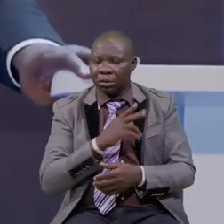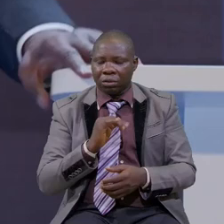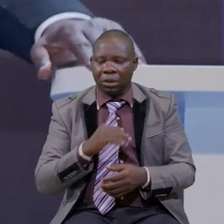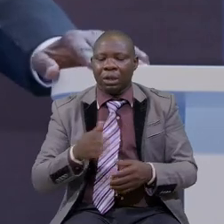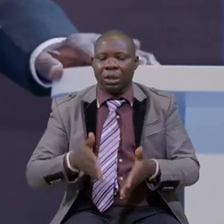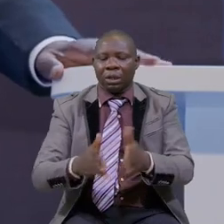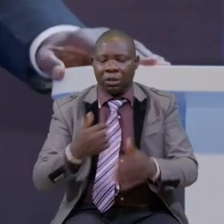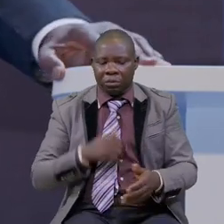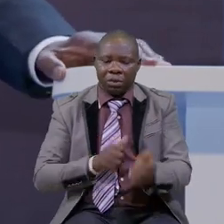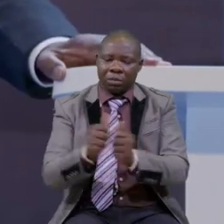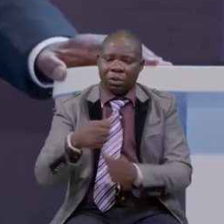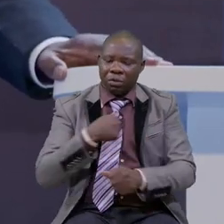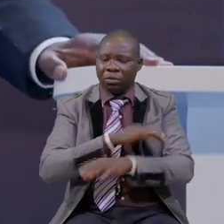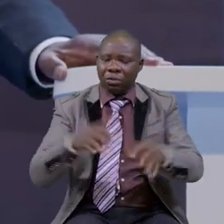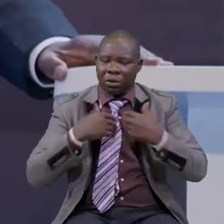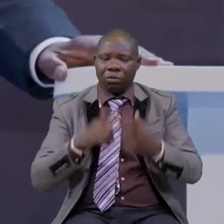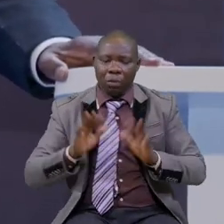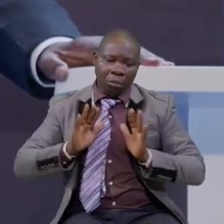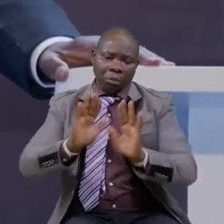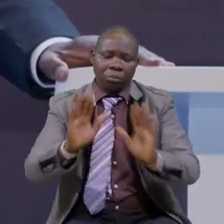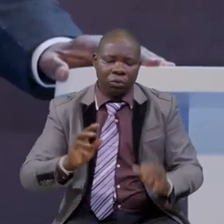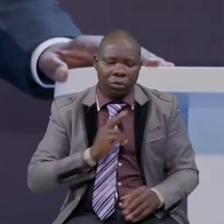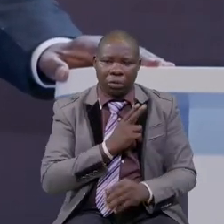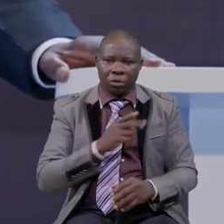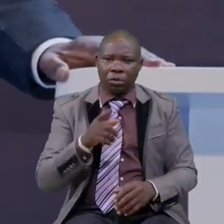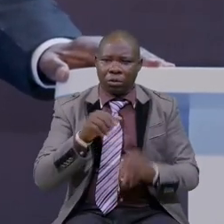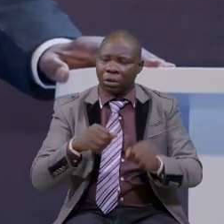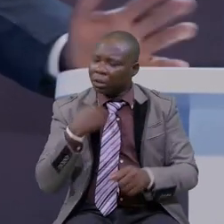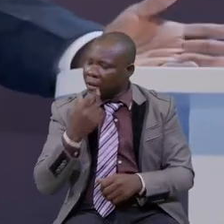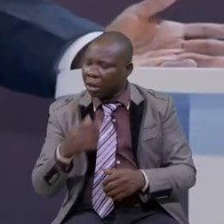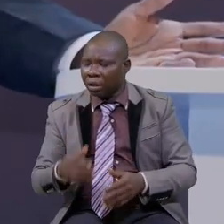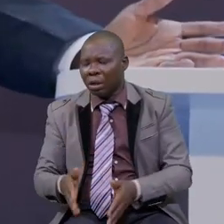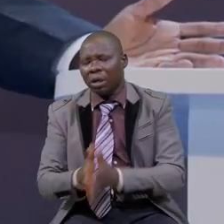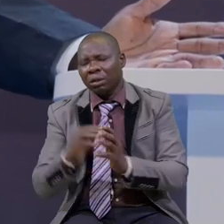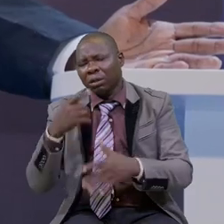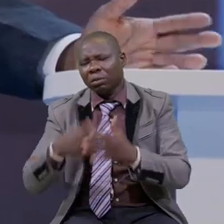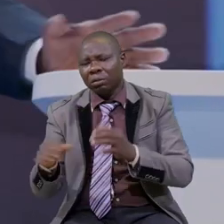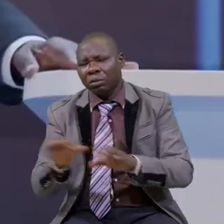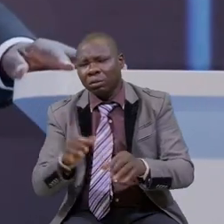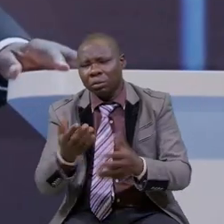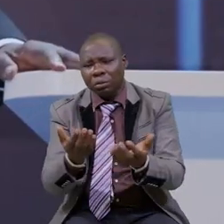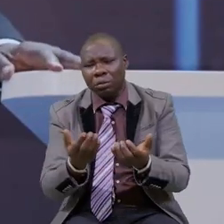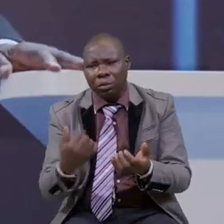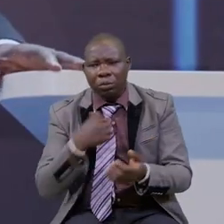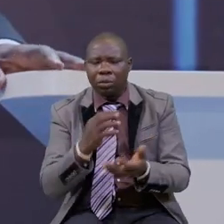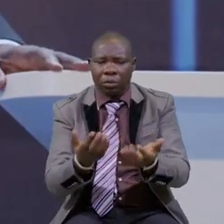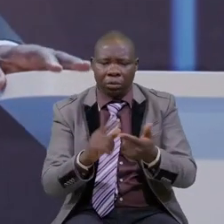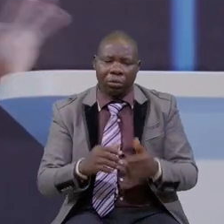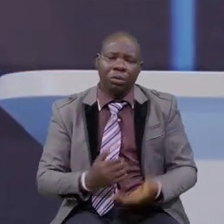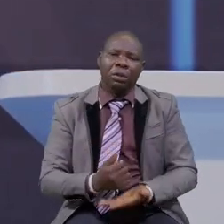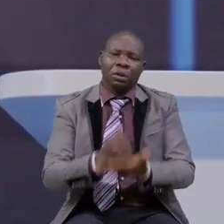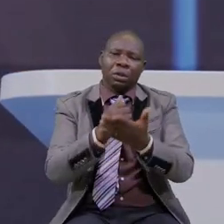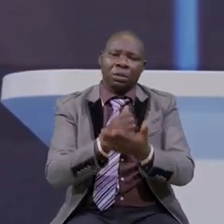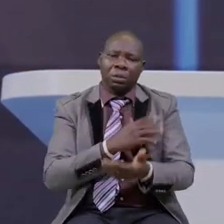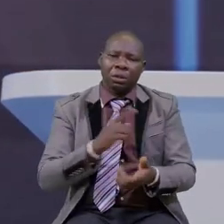laisse-moi passer. Tu ne dois pas nous pousser. Tu peux nous dire gentiment ce que tu veux. Nous sois bien disposés d'aider et